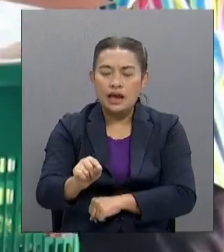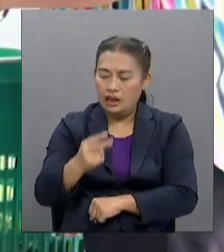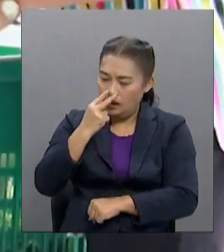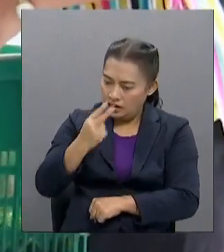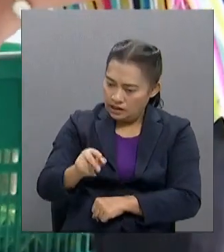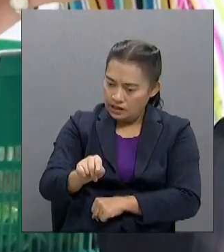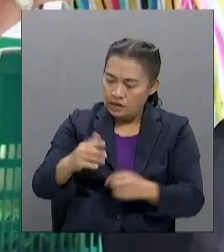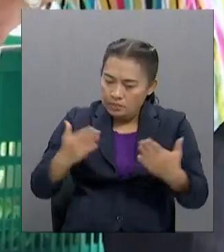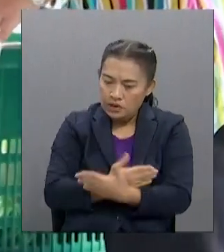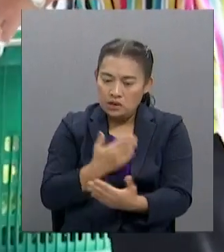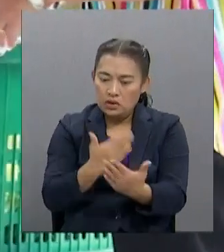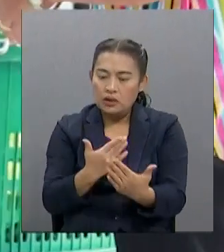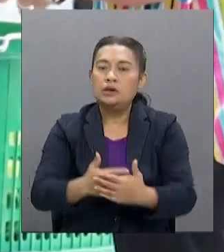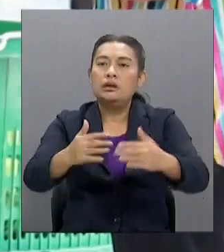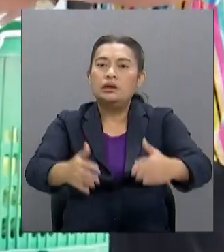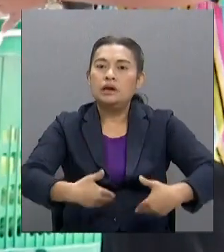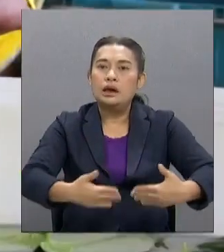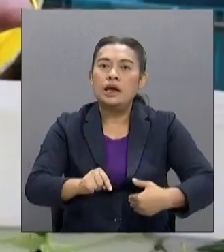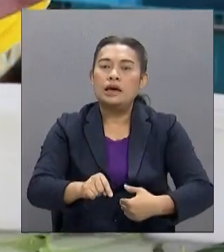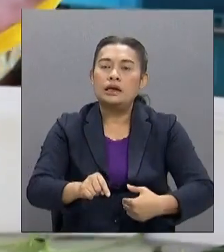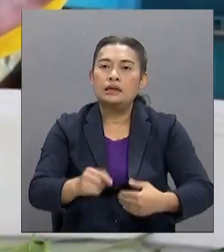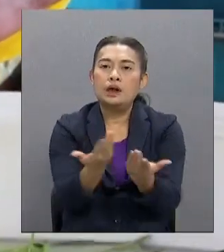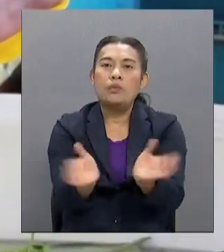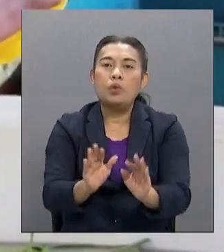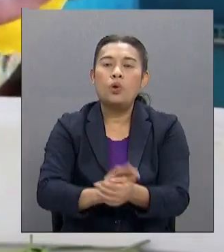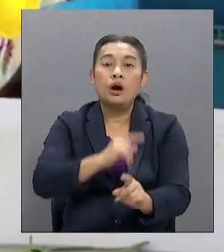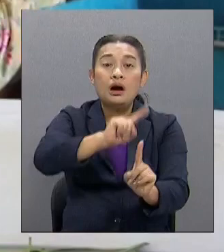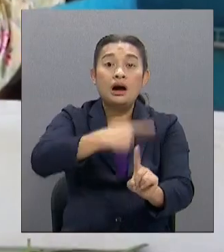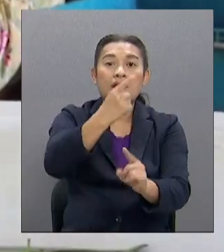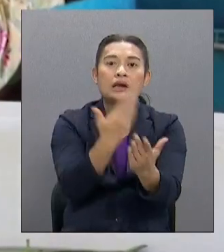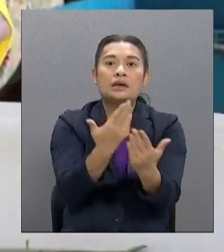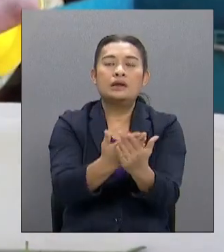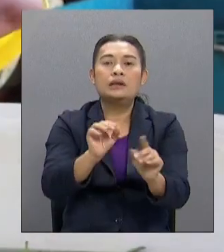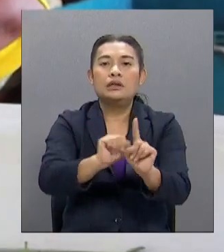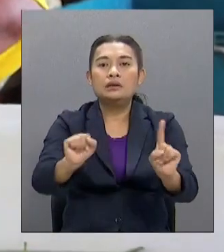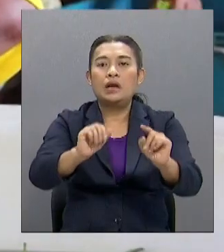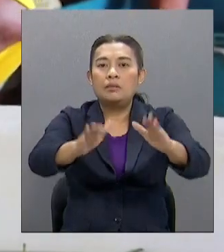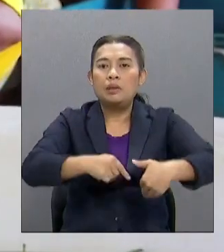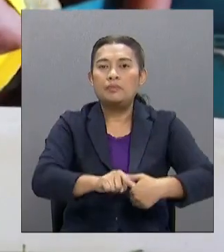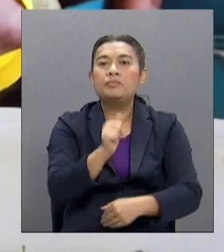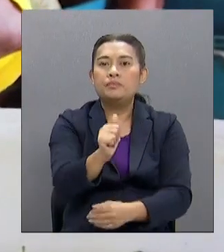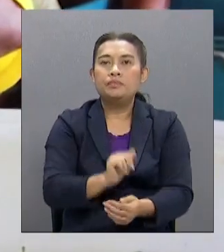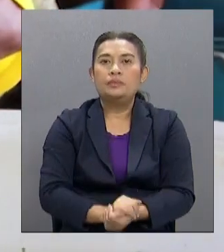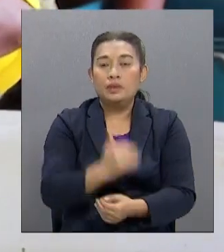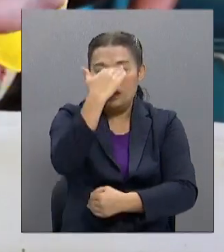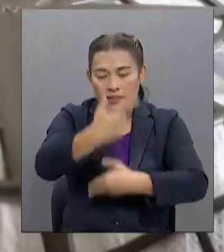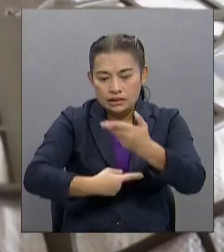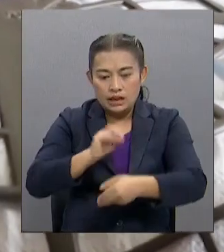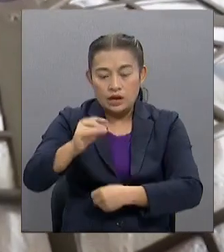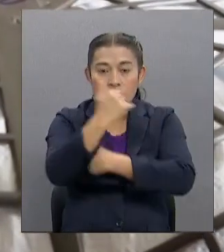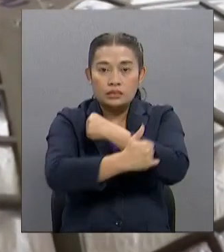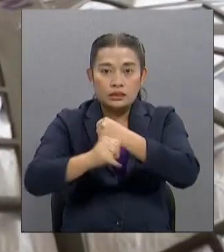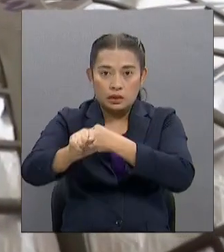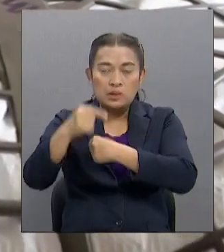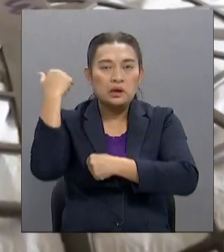สร้างรายได้ให้กับครอบครัวมากกว่า 100,000 บาทต่อเดือนเพราะเนื่องจากปัจจุบันมีตลาดจากต่างประเทศเข้ามารองรับมาก